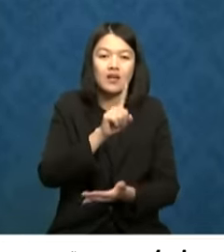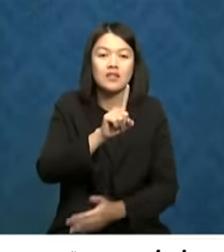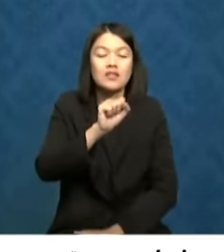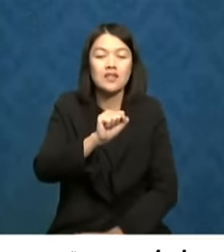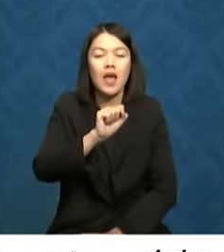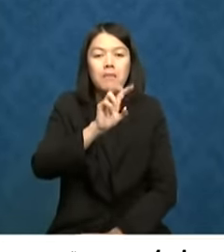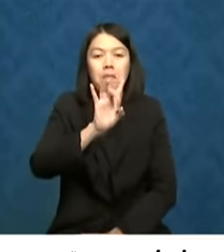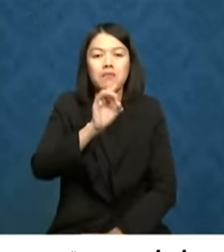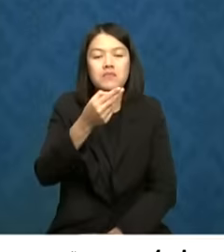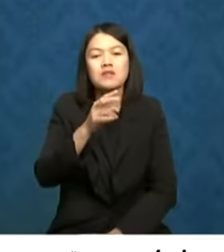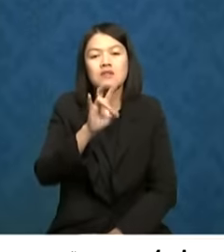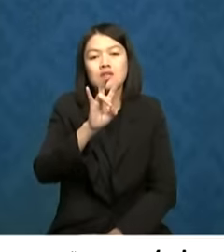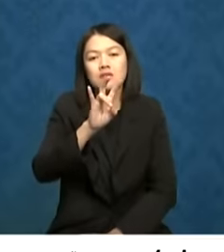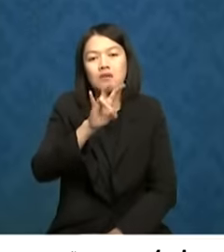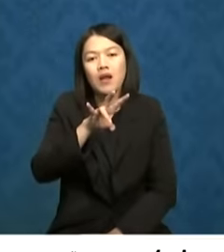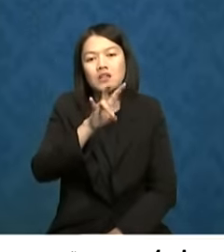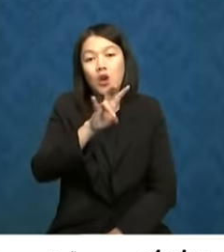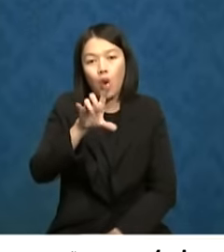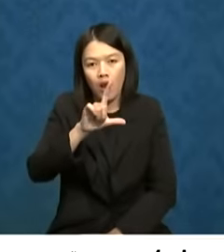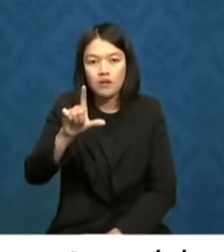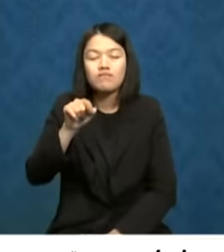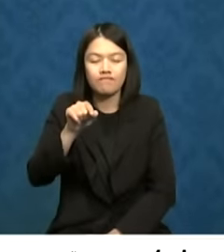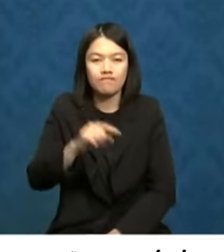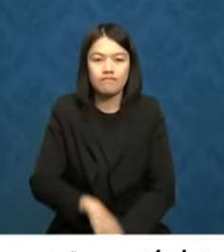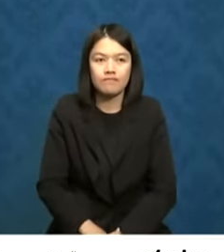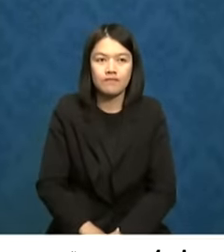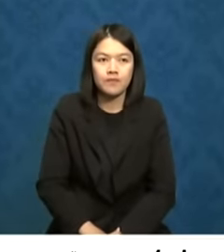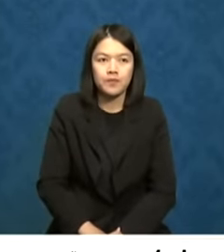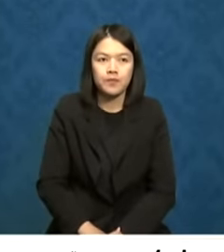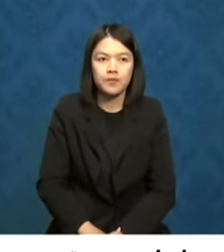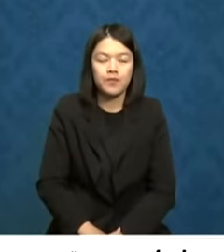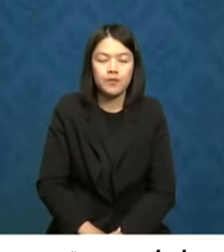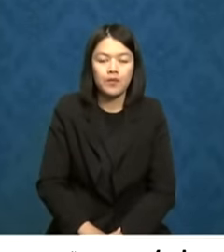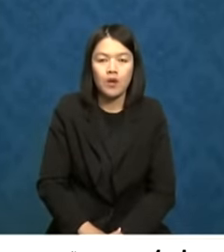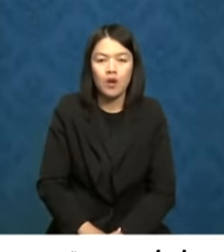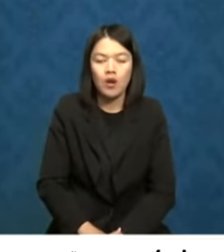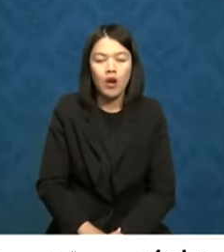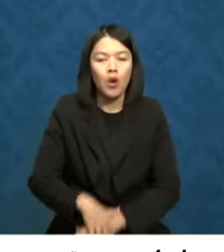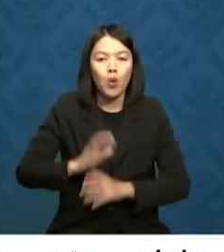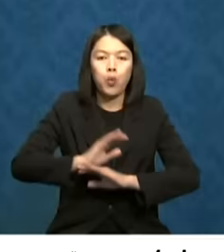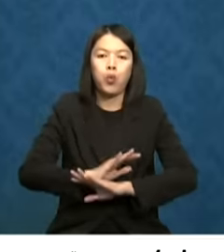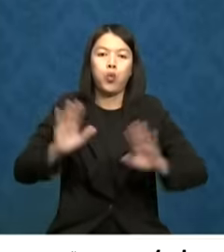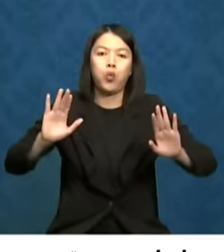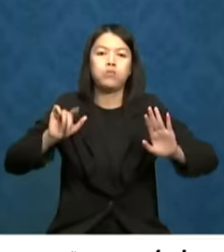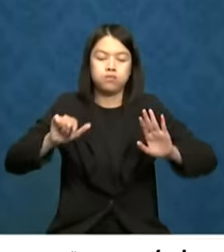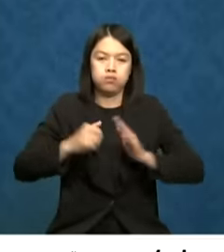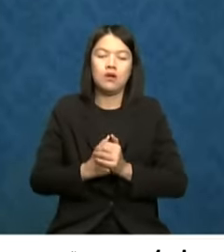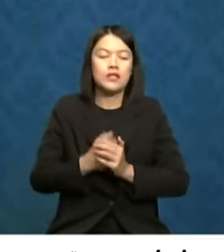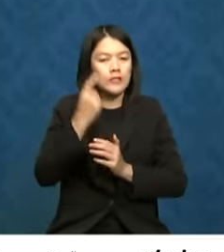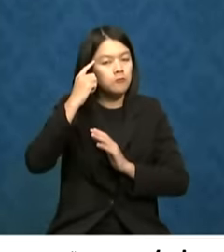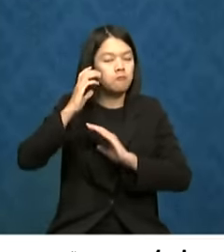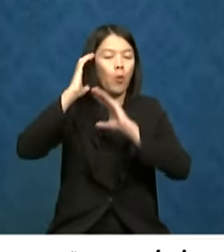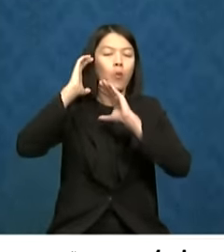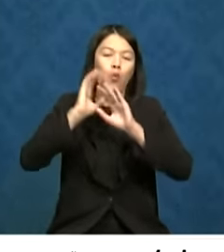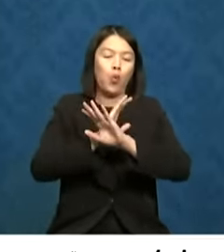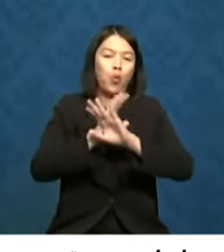187 700ล้านบาทเพื่อถอยหลังกลับมาแล้วทบทวนดู